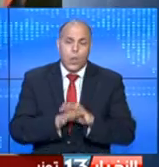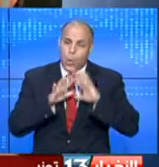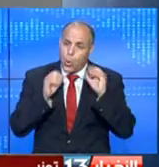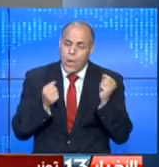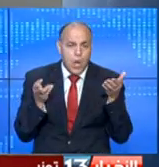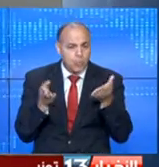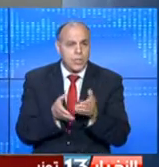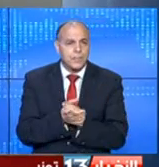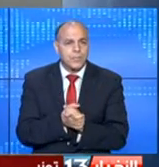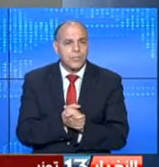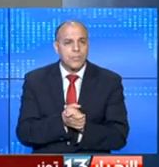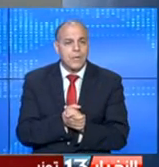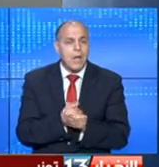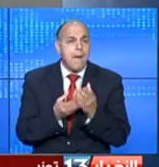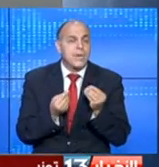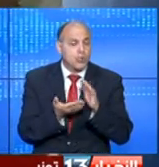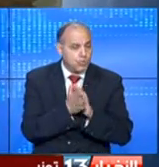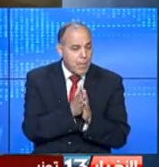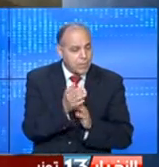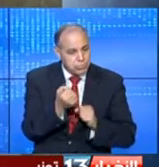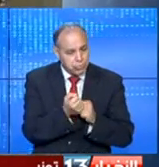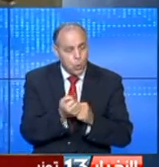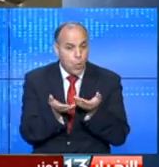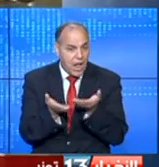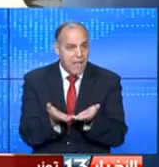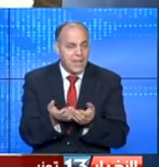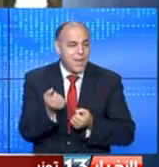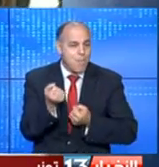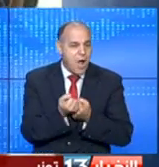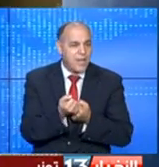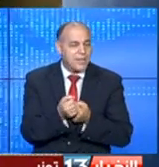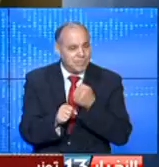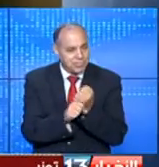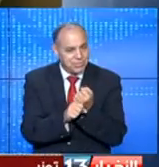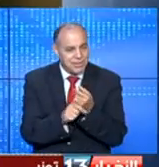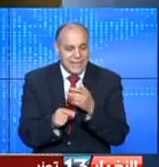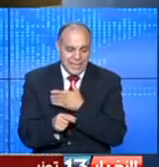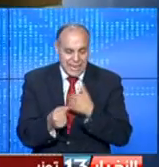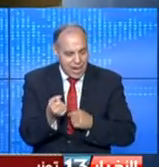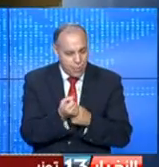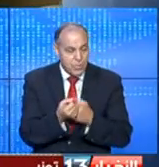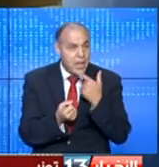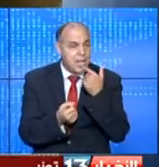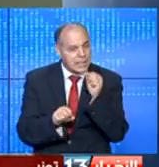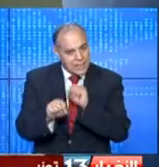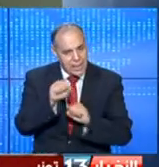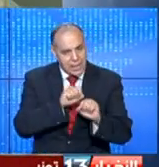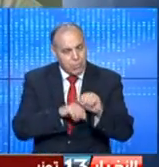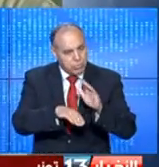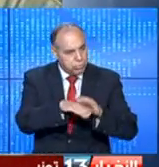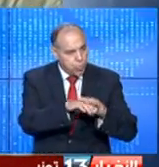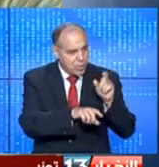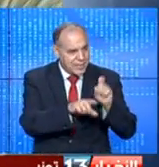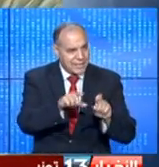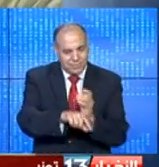جت. كما ساهم عديد الجمعيات من المجتمع المدني لمعاضدة مجهودات الفرق الصحية بالتنظيم والتوعية